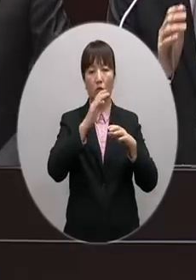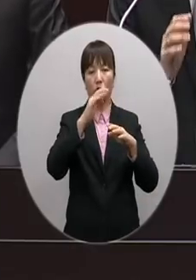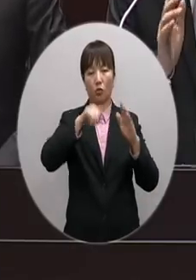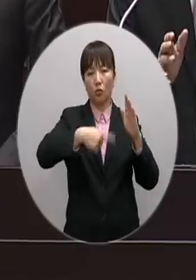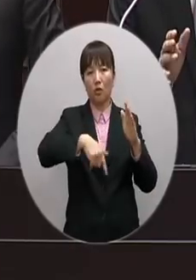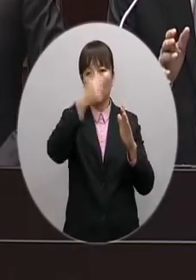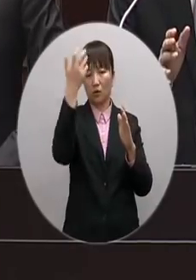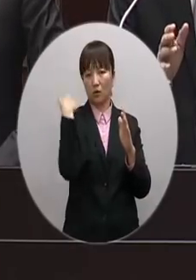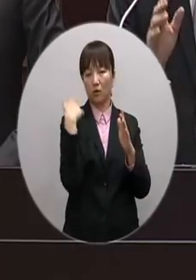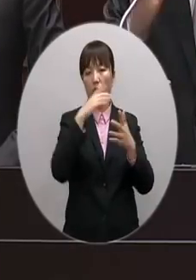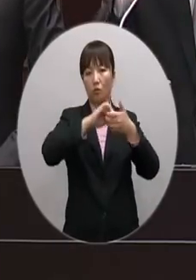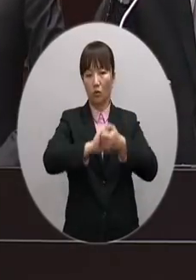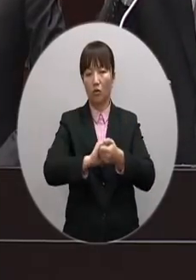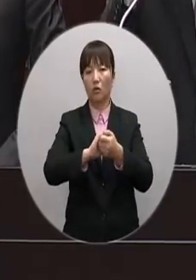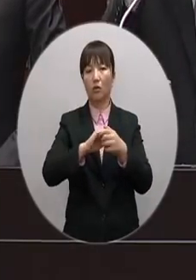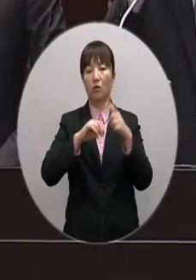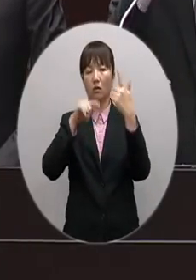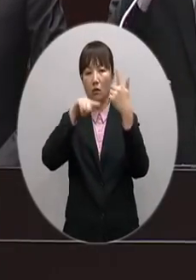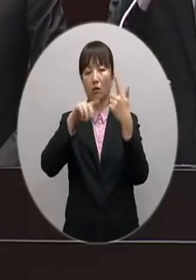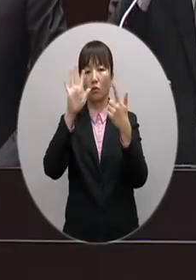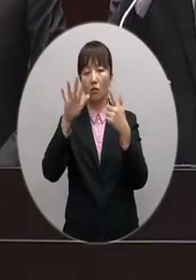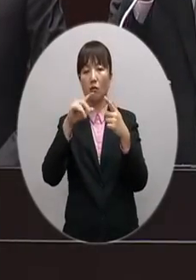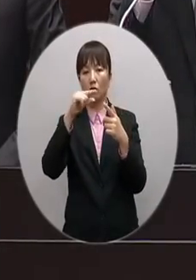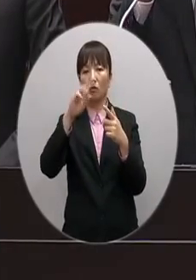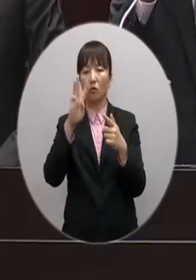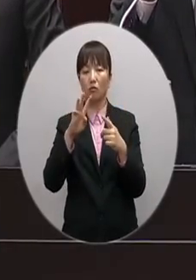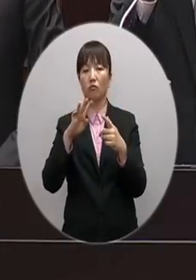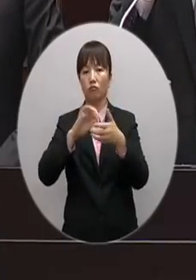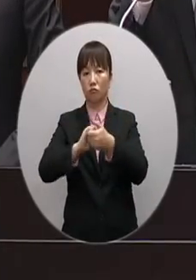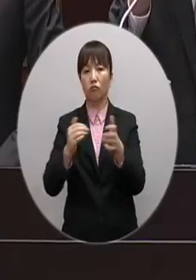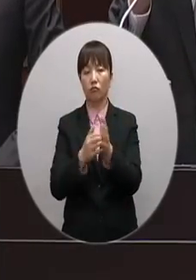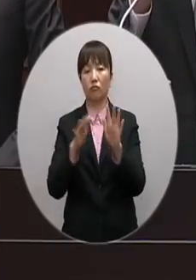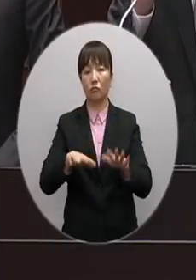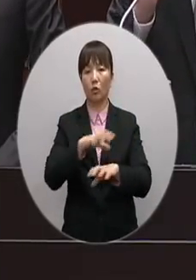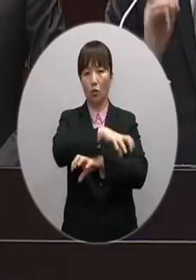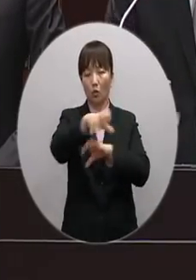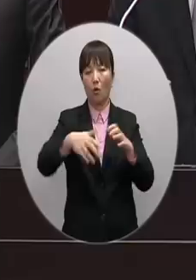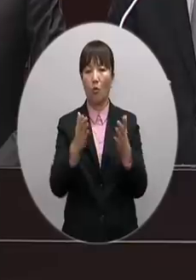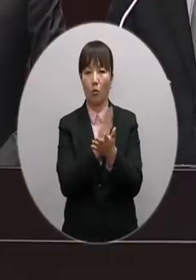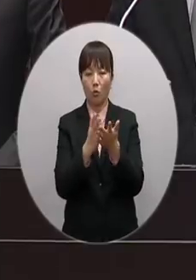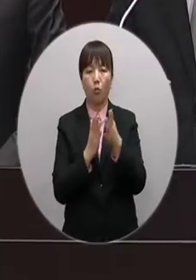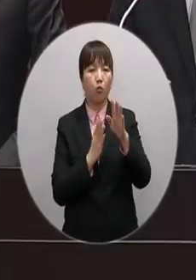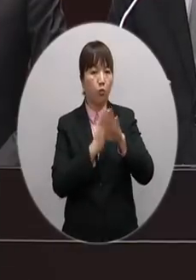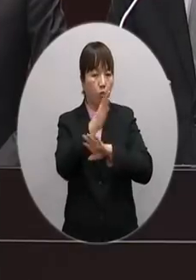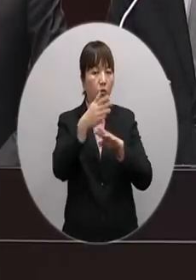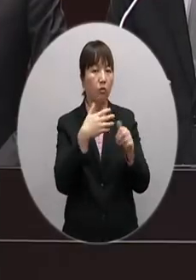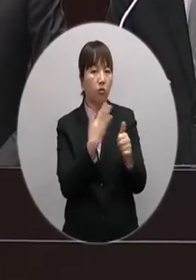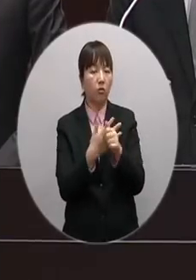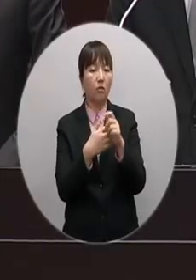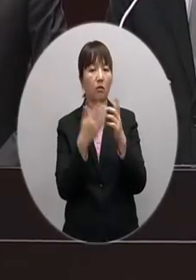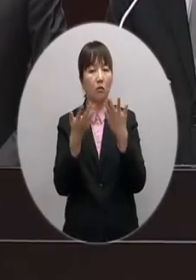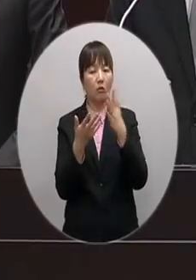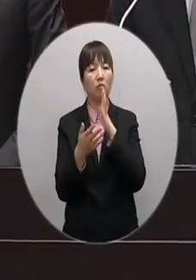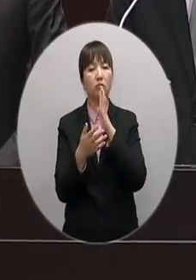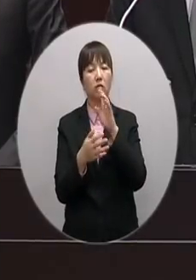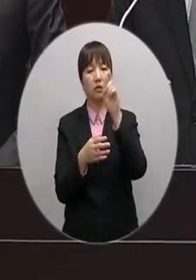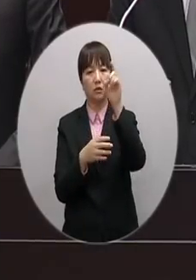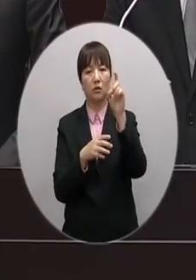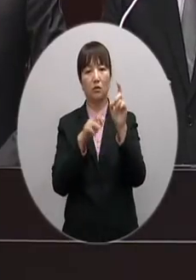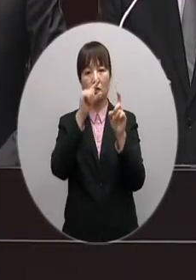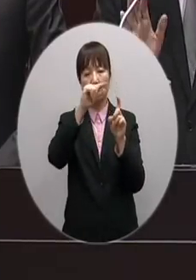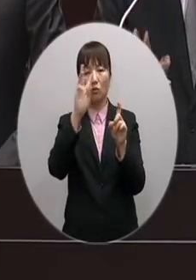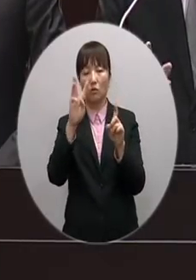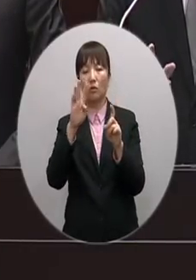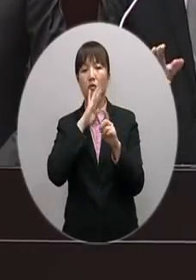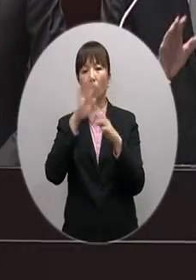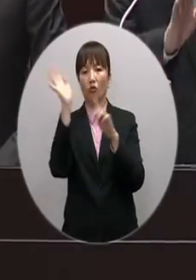到6.5个 GW。现在呢，我们的环评啊已经通过10个 GW 左右的风力发电，